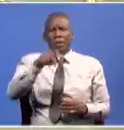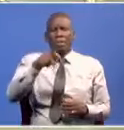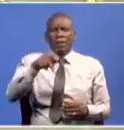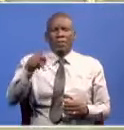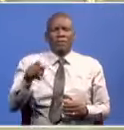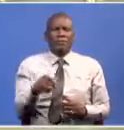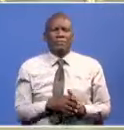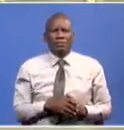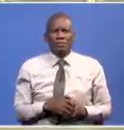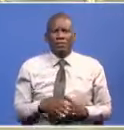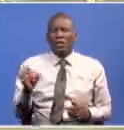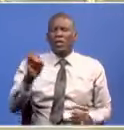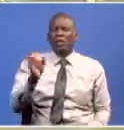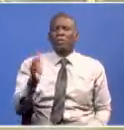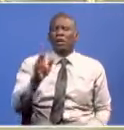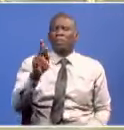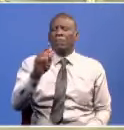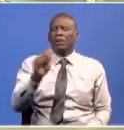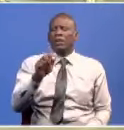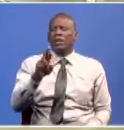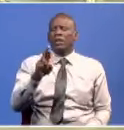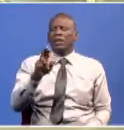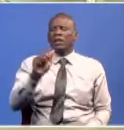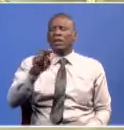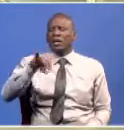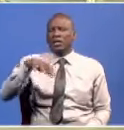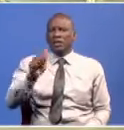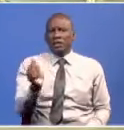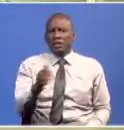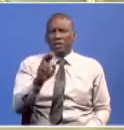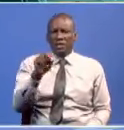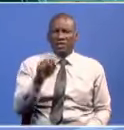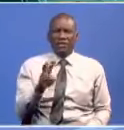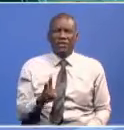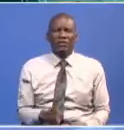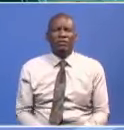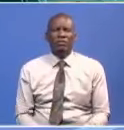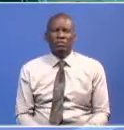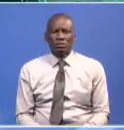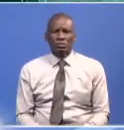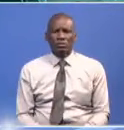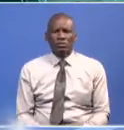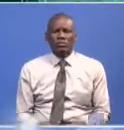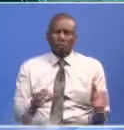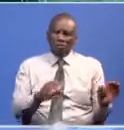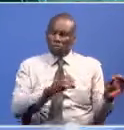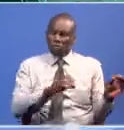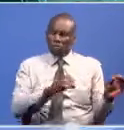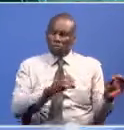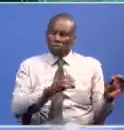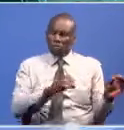PPP. Ibrahim Karanja, NTV. Tuelekee kwenye kaunti ya Meru.